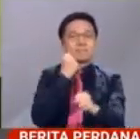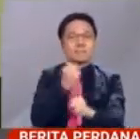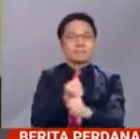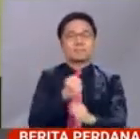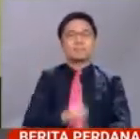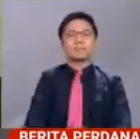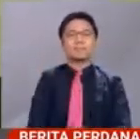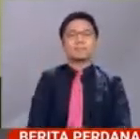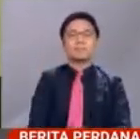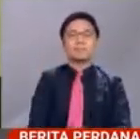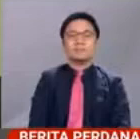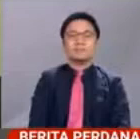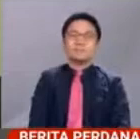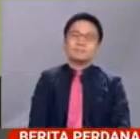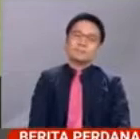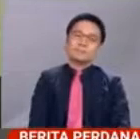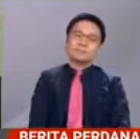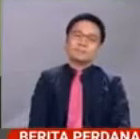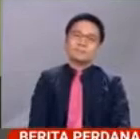juga